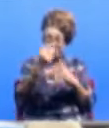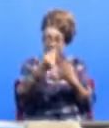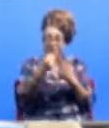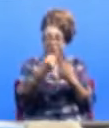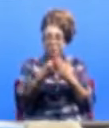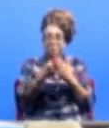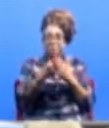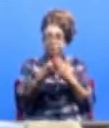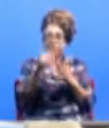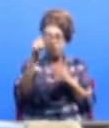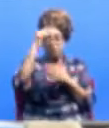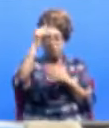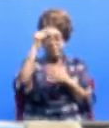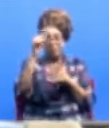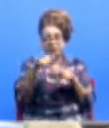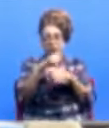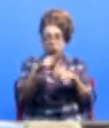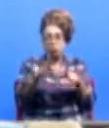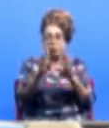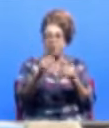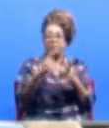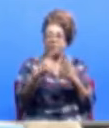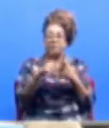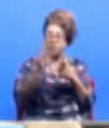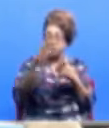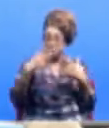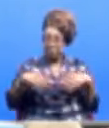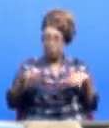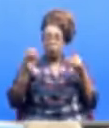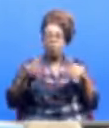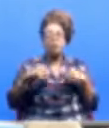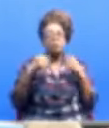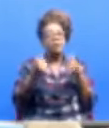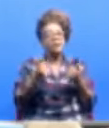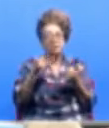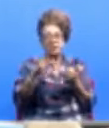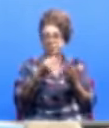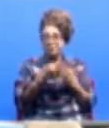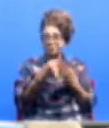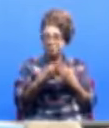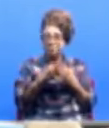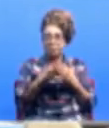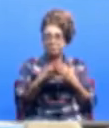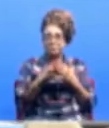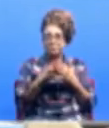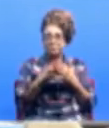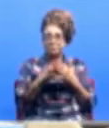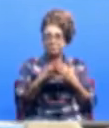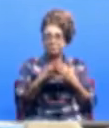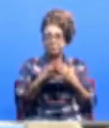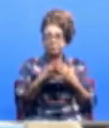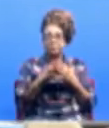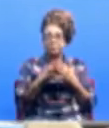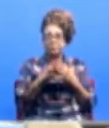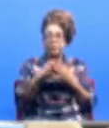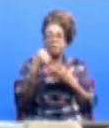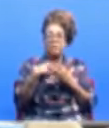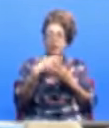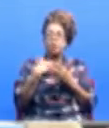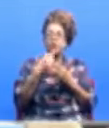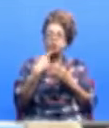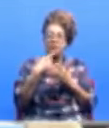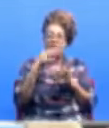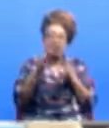za mwananchi kwa njia mbaya, hao majamaa watalipa. Eh, watalipa hiyo pesa. Na mimi ningependa kusema